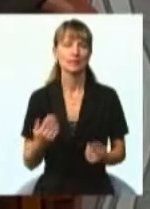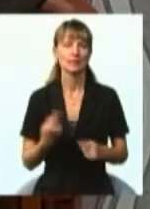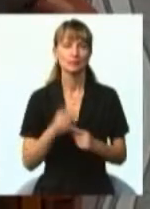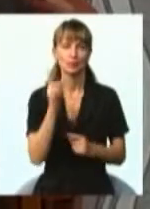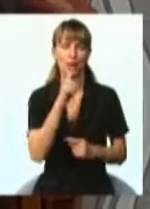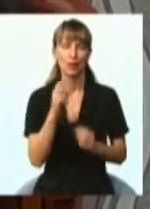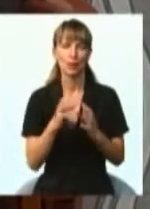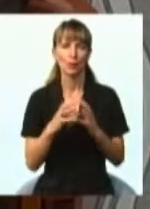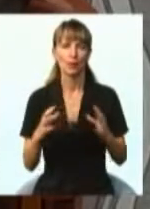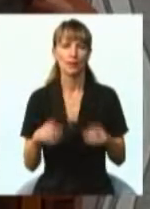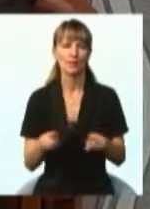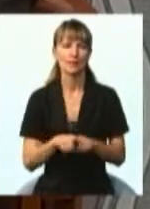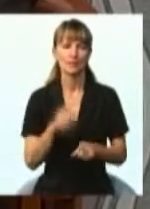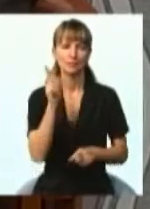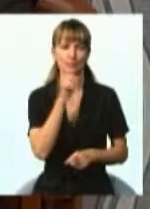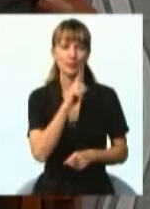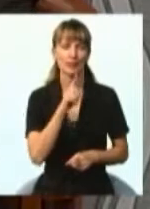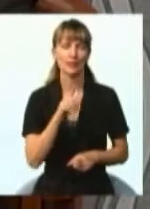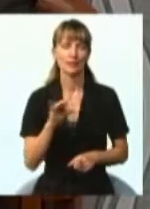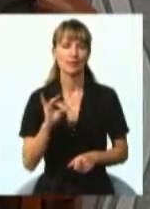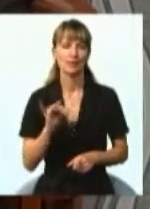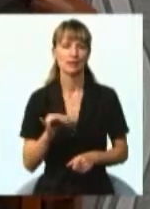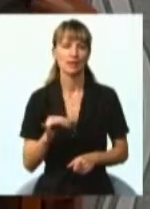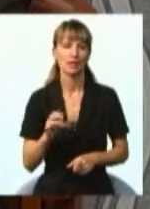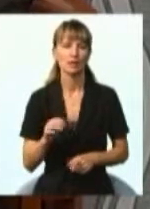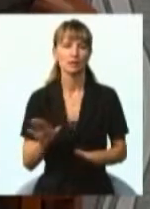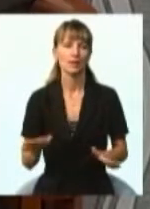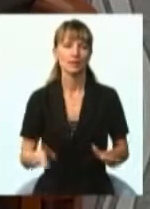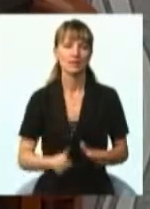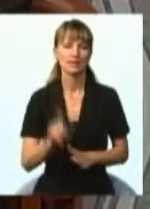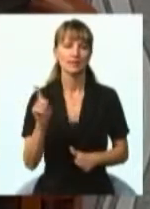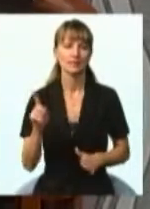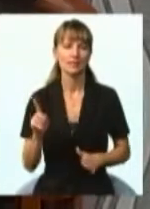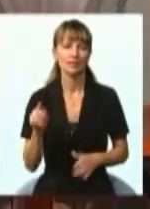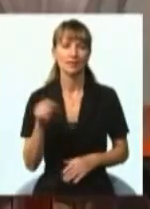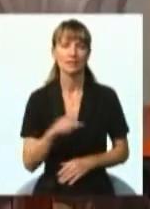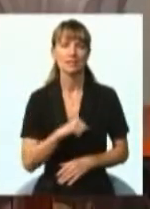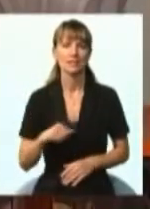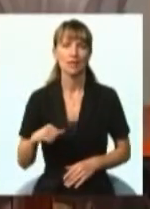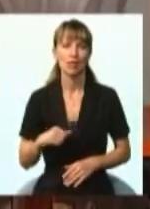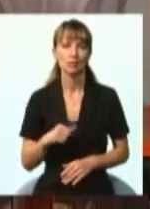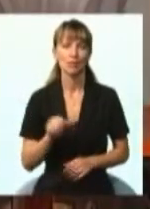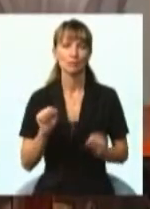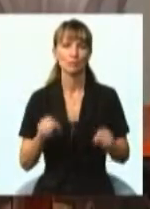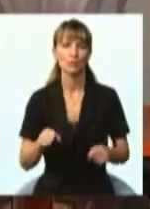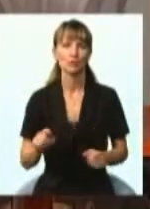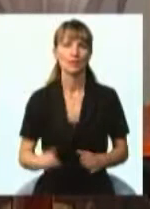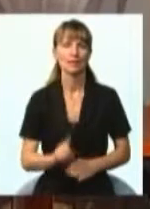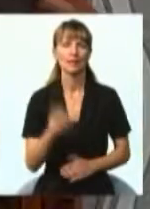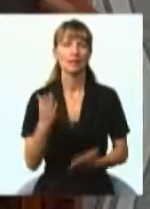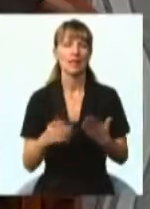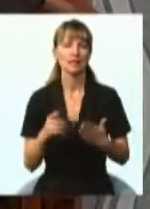кульки повітряної. Так, вона така маленька, і не те, що не злетиш, там навіть вона сама може не злетіти, якщо її